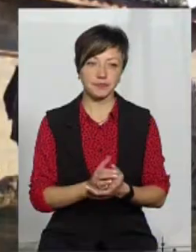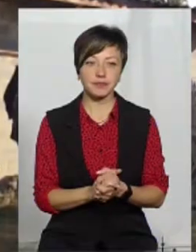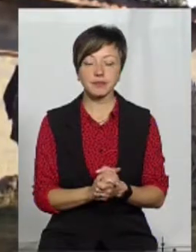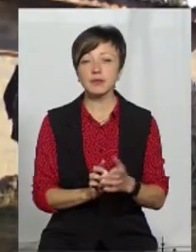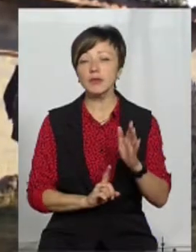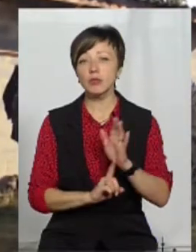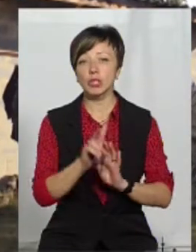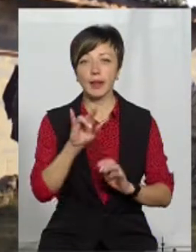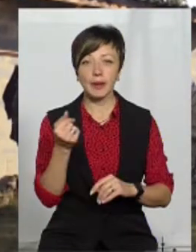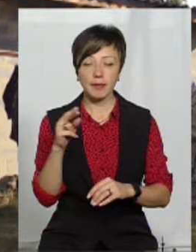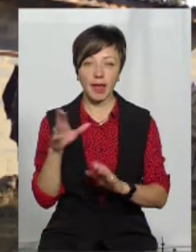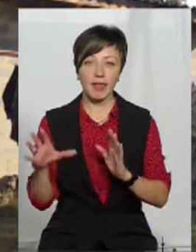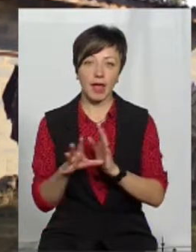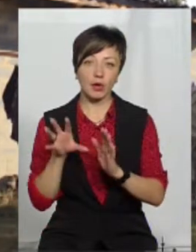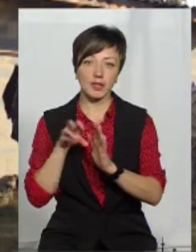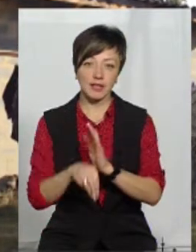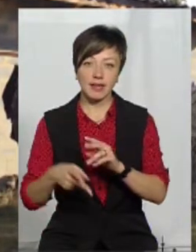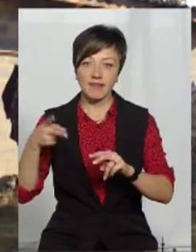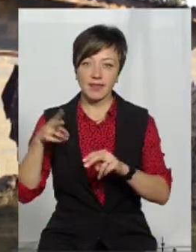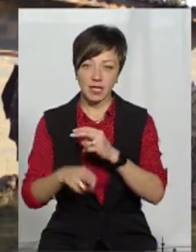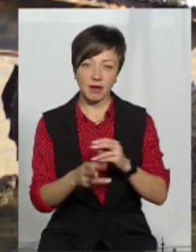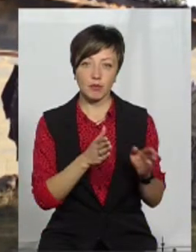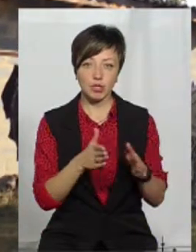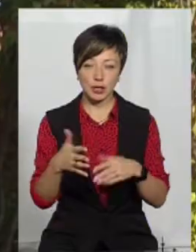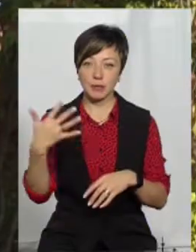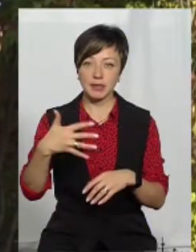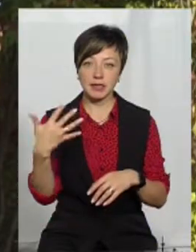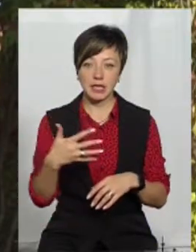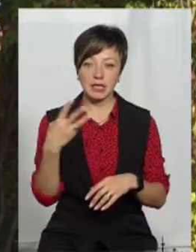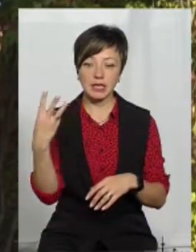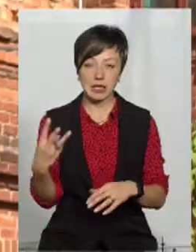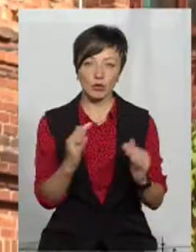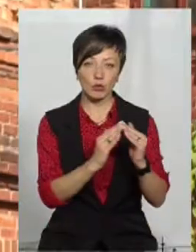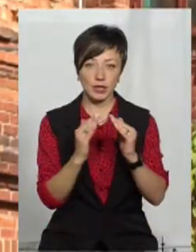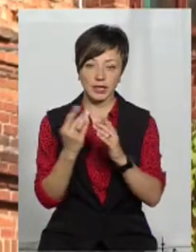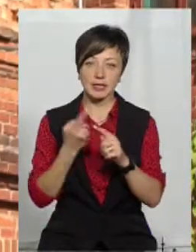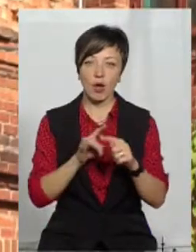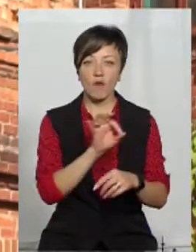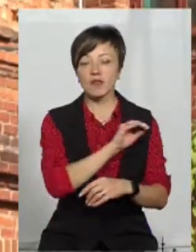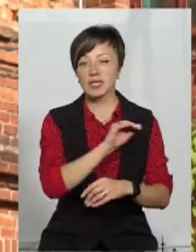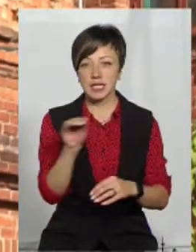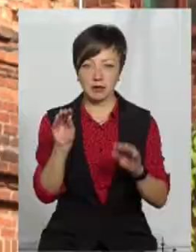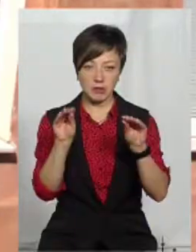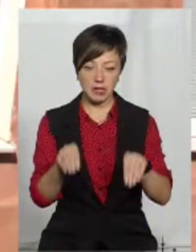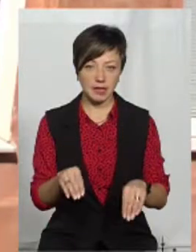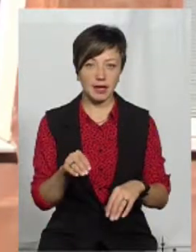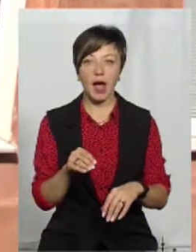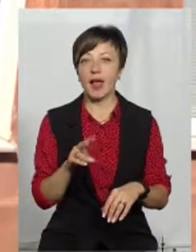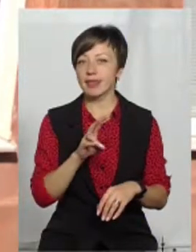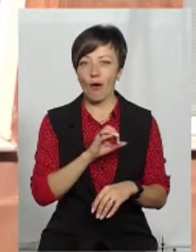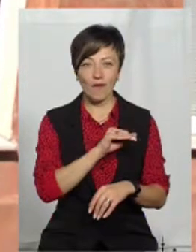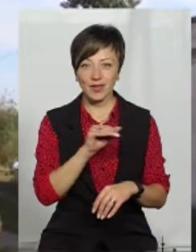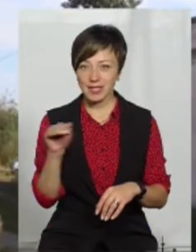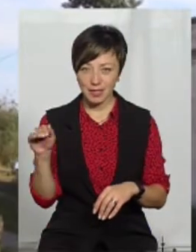Починаючи з липня, «Енергоінвест» відрізав від мережі 53 будинки. Це за офіційними даними. За неофіційними,